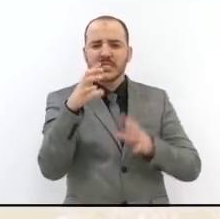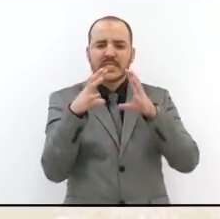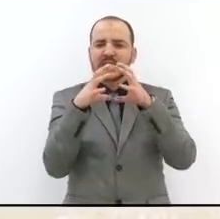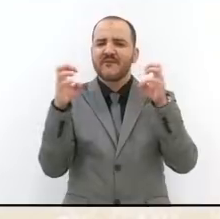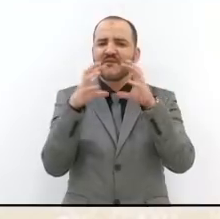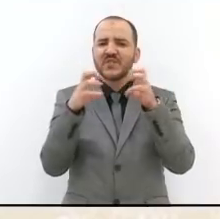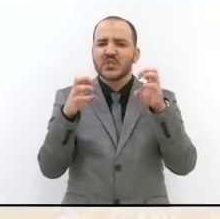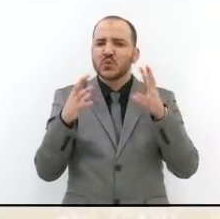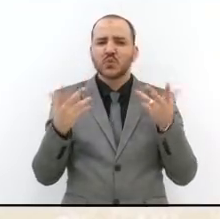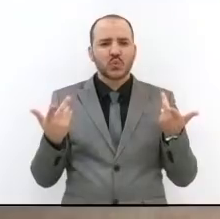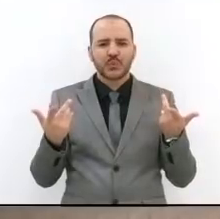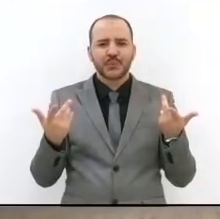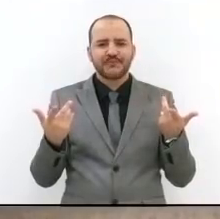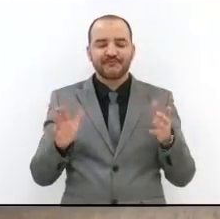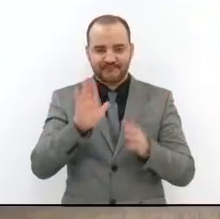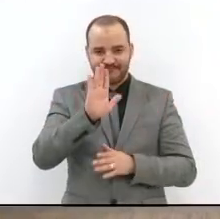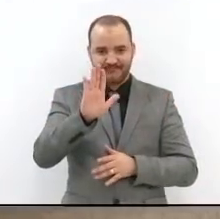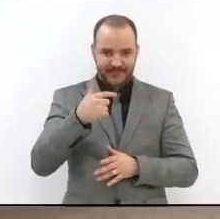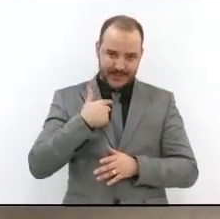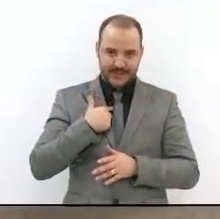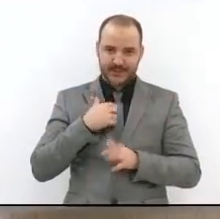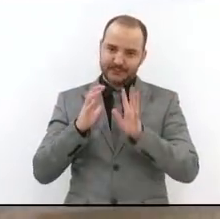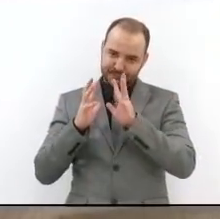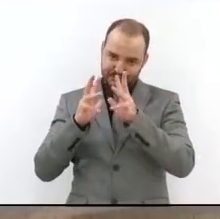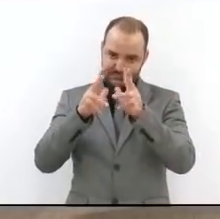ما معنى هذه الآية؟